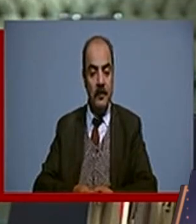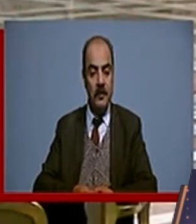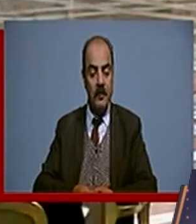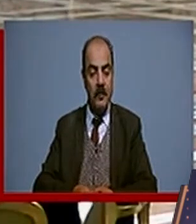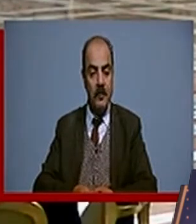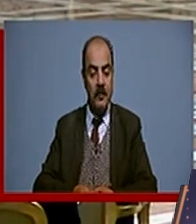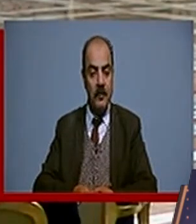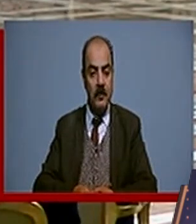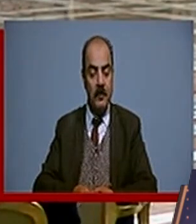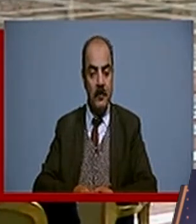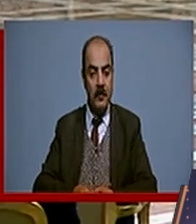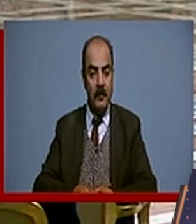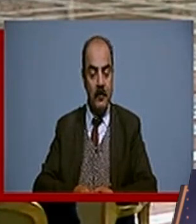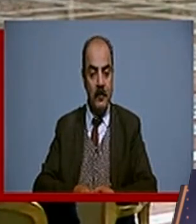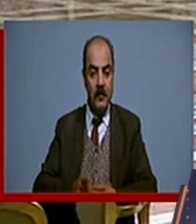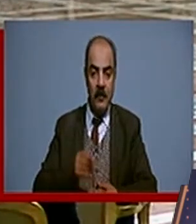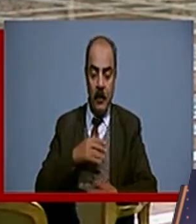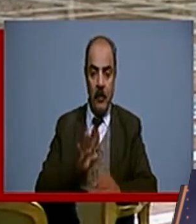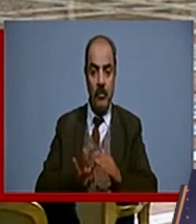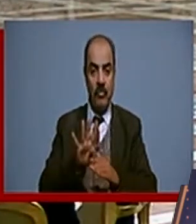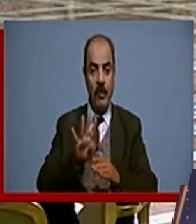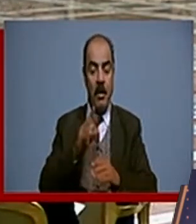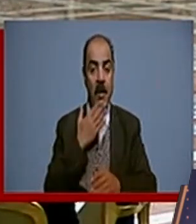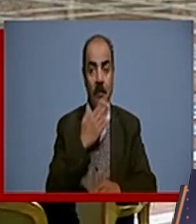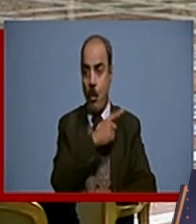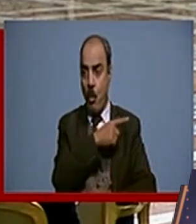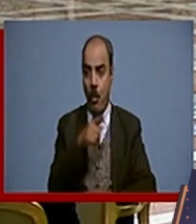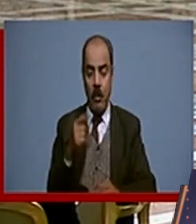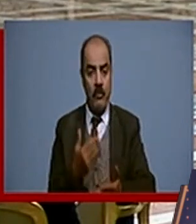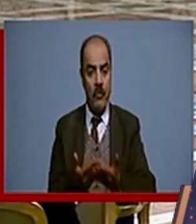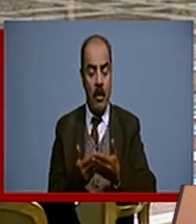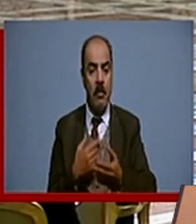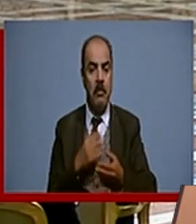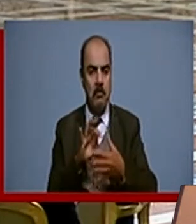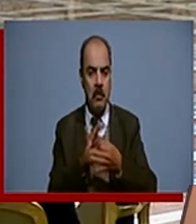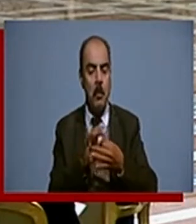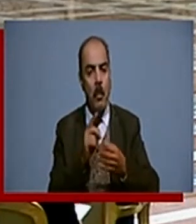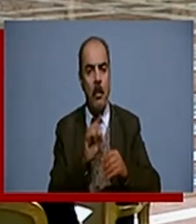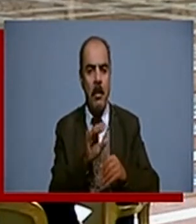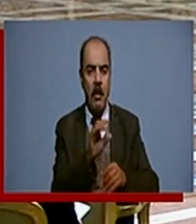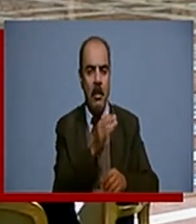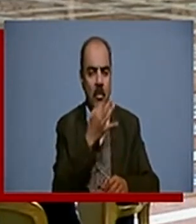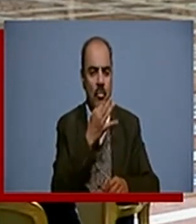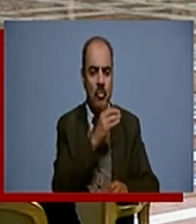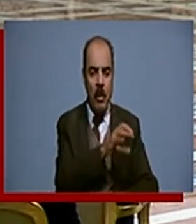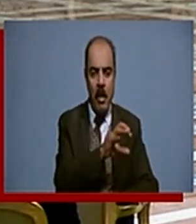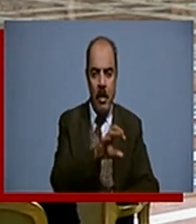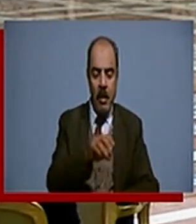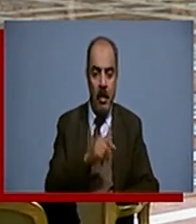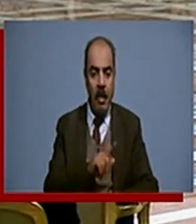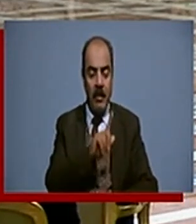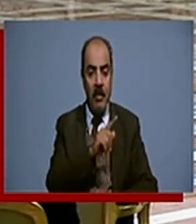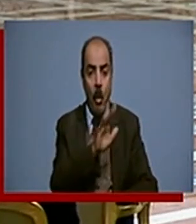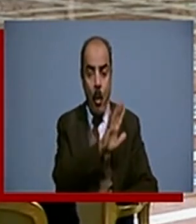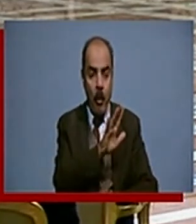البلدان في المنطقة الشمالية من أفريقيا ومع بعض البلدان الصغرى في الاتحاد الأوروبي